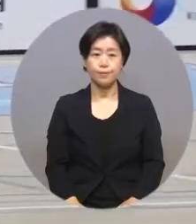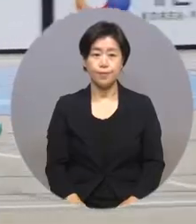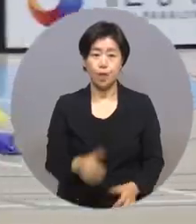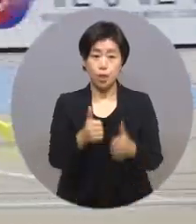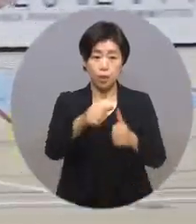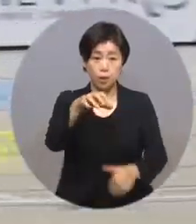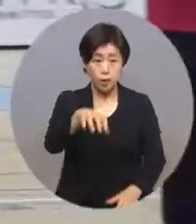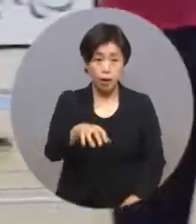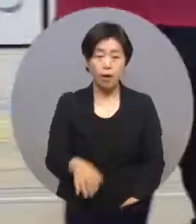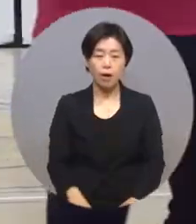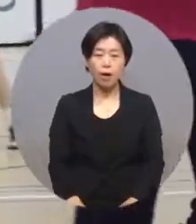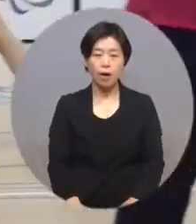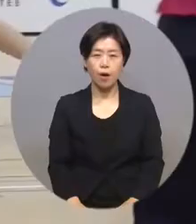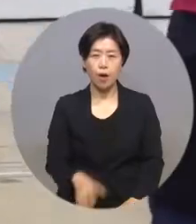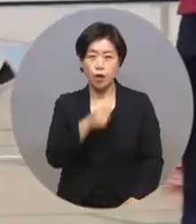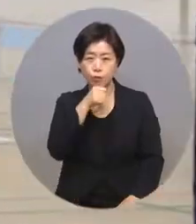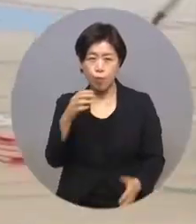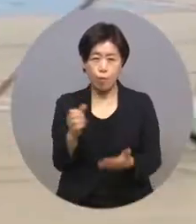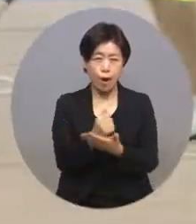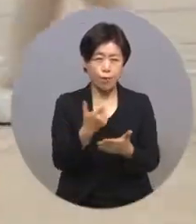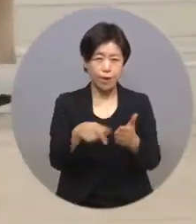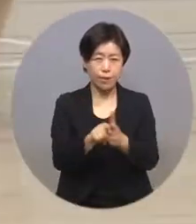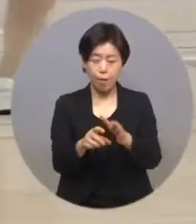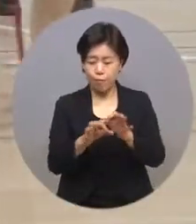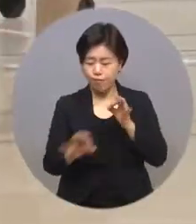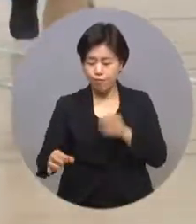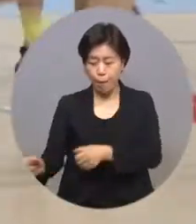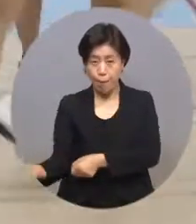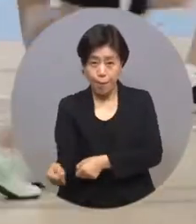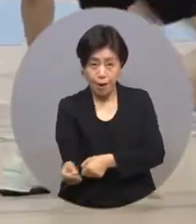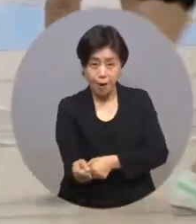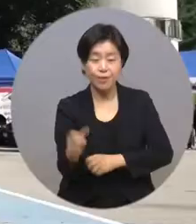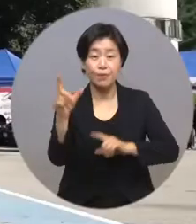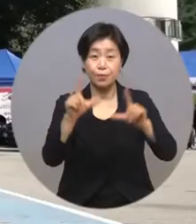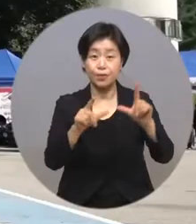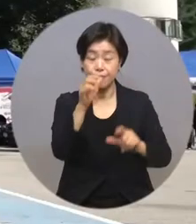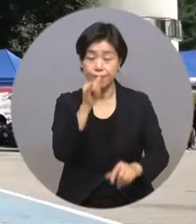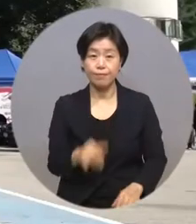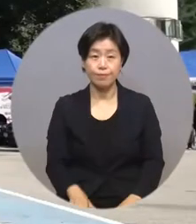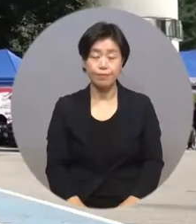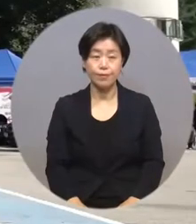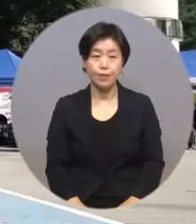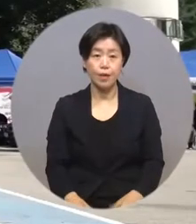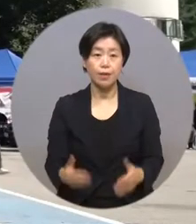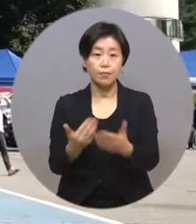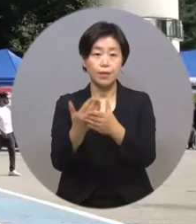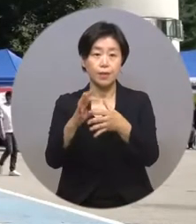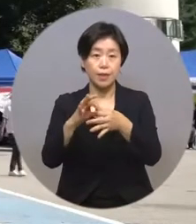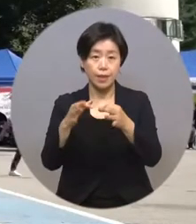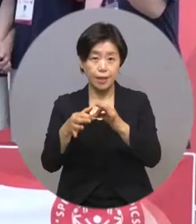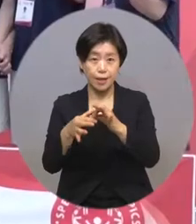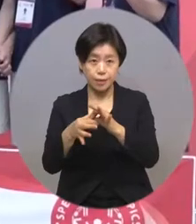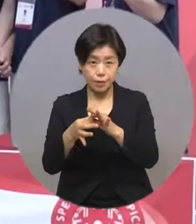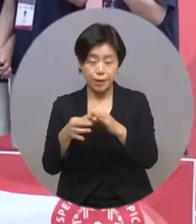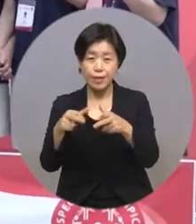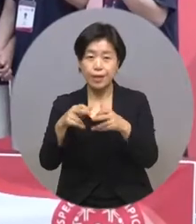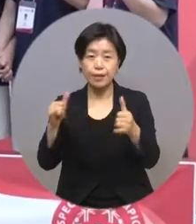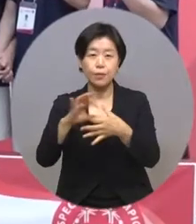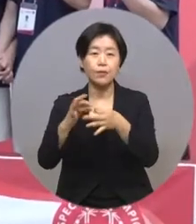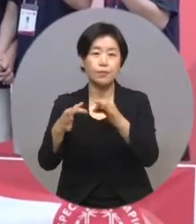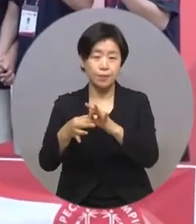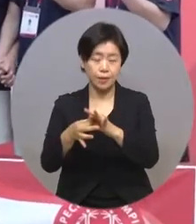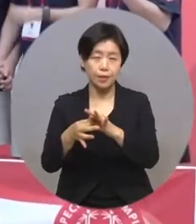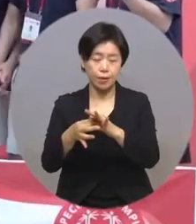경기장에서 선수들이 득점을 위해서 스틱으로 격렬하게 경합을 벌이고 있습니다. 스페셜 올림픽 코리아가 주최 주관한 2022